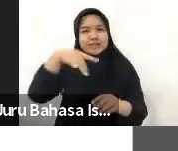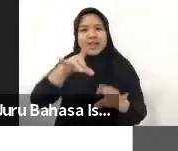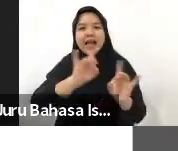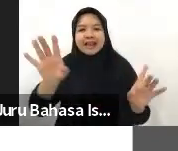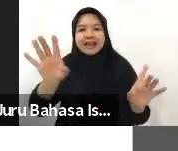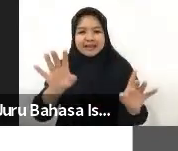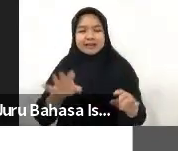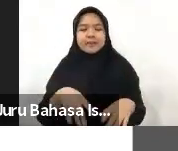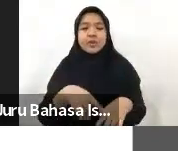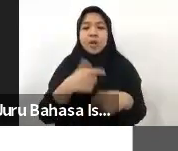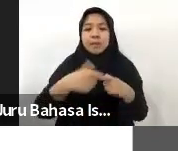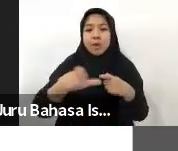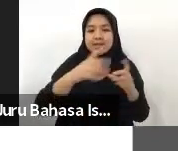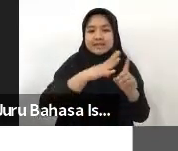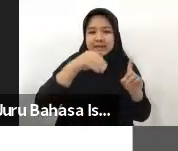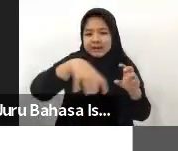proses replikasi ini menerapkan